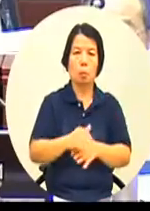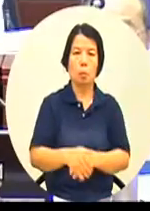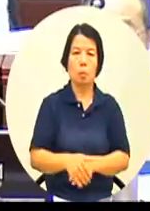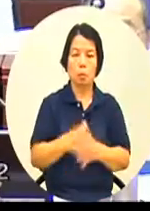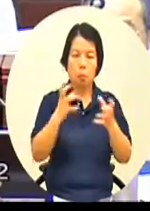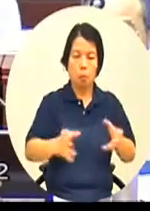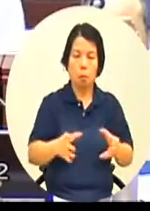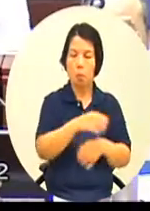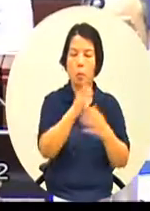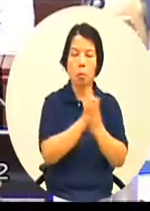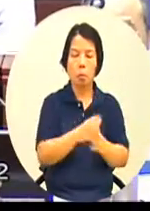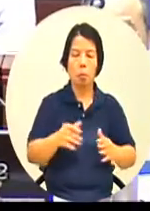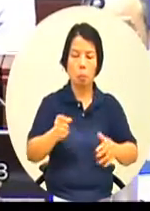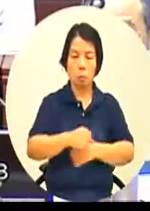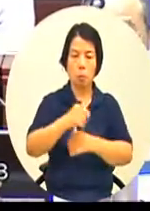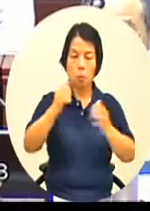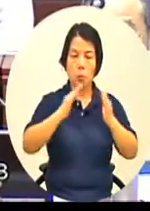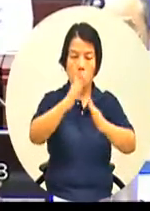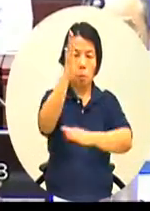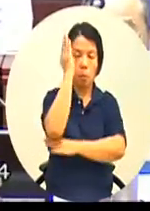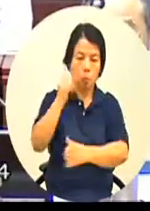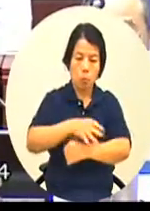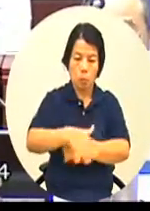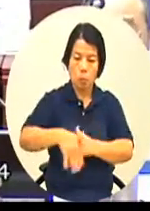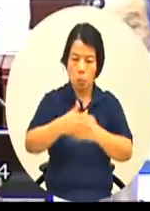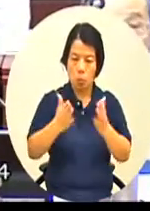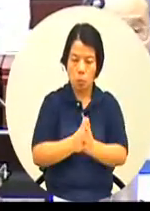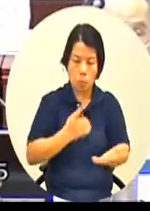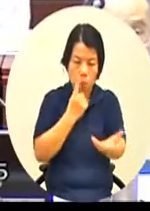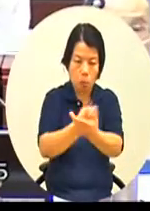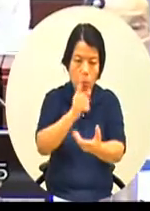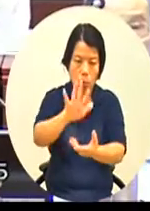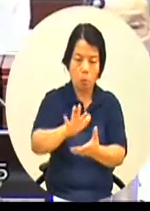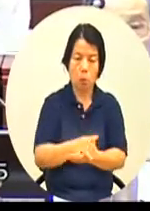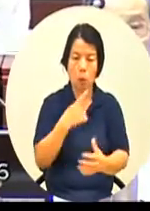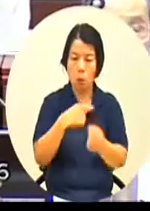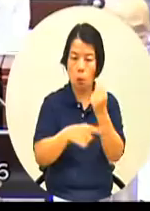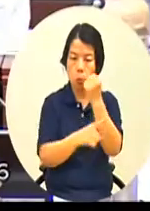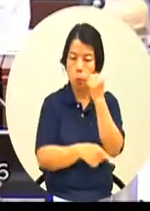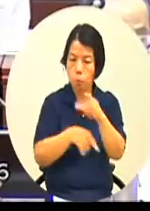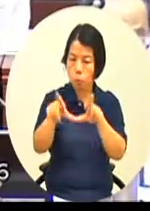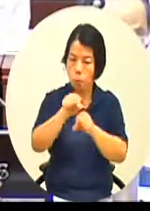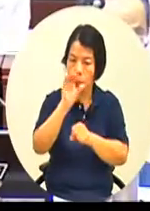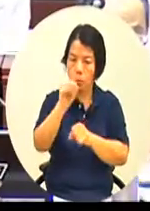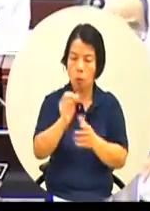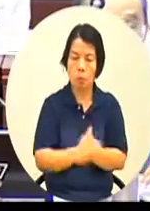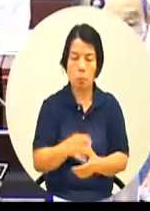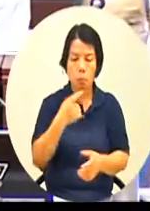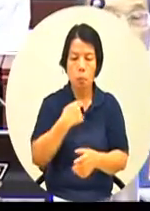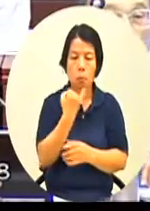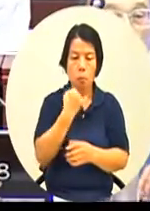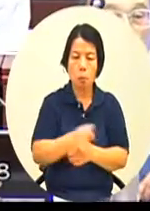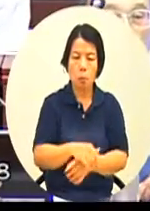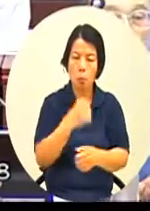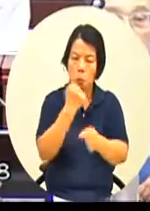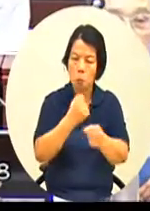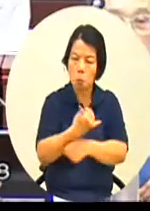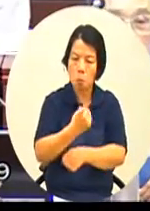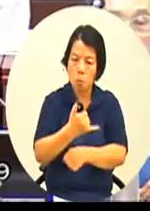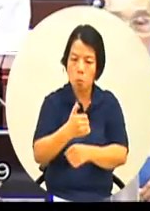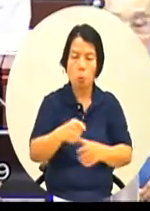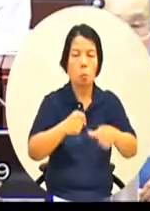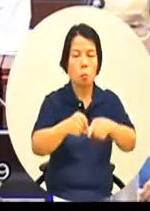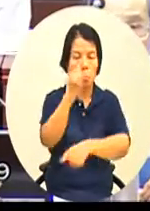级处的人有参与啊，你这个东西有没有具有合法性，有没有具有可行性啊，有没有具有公益